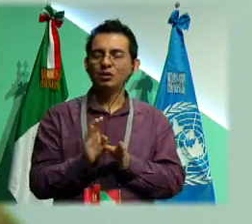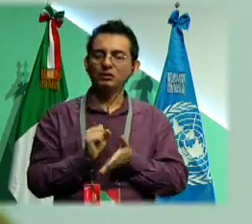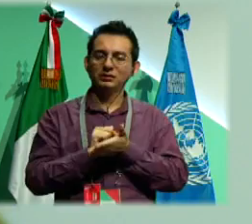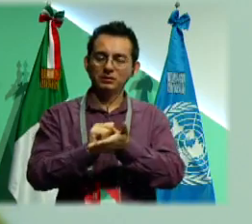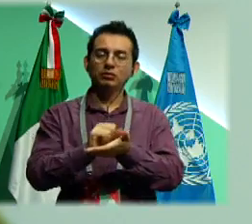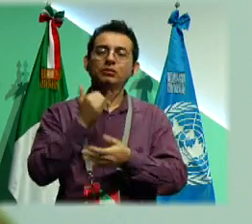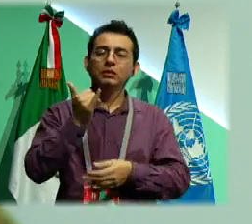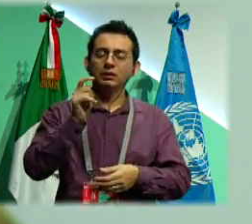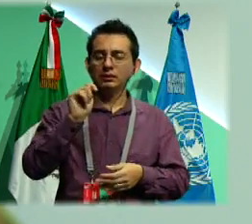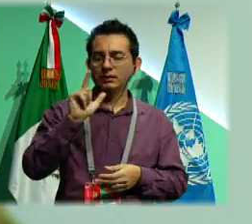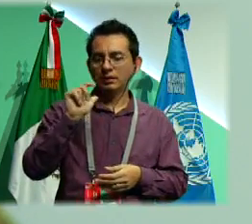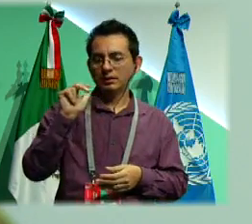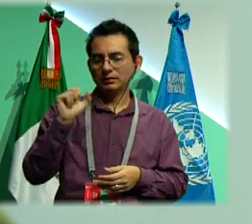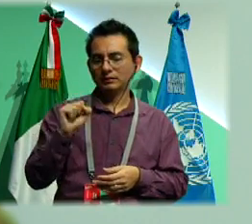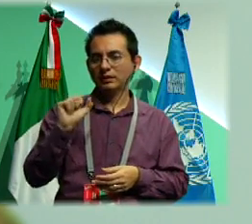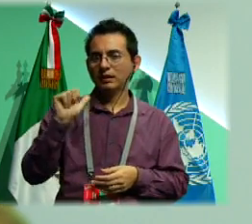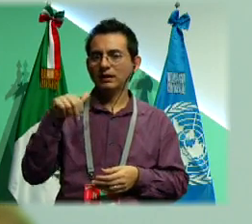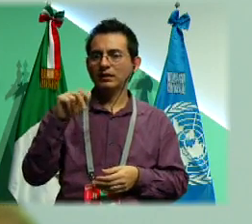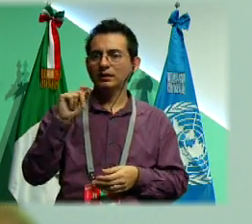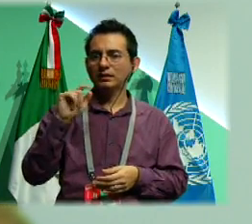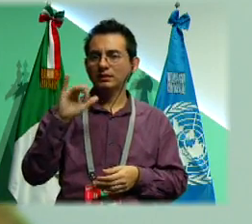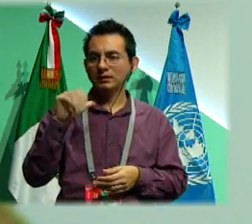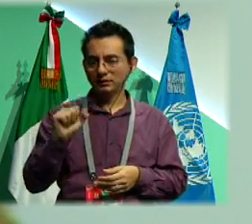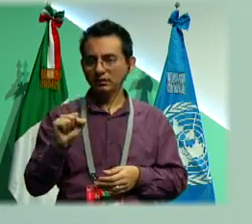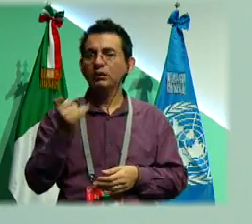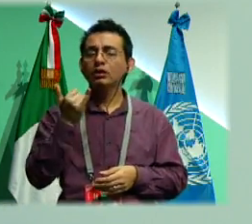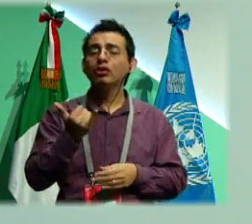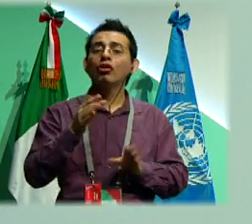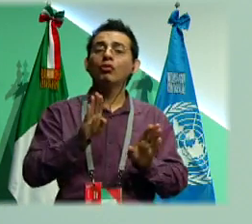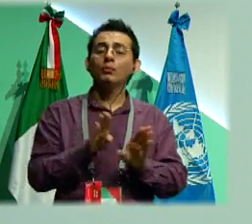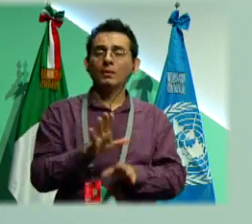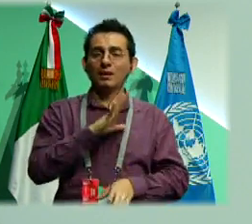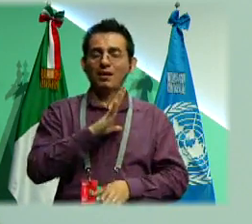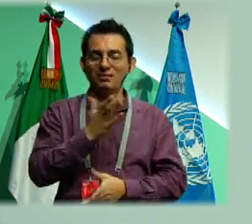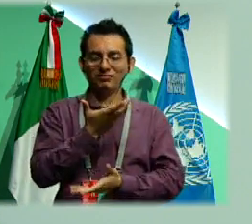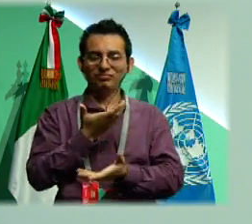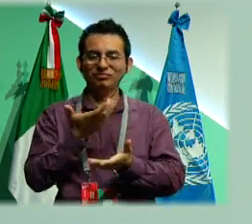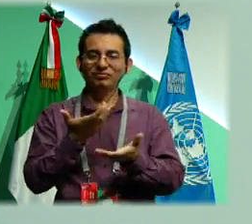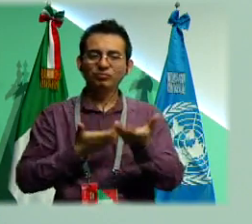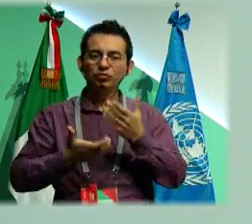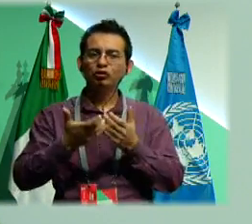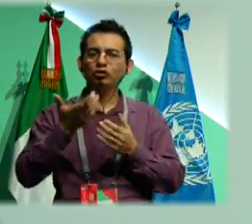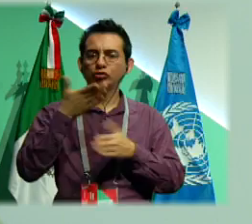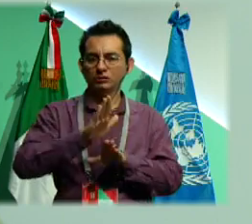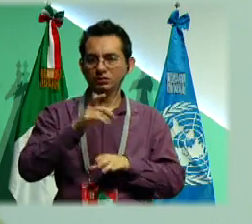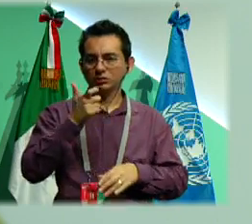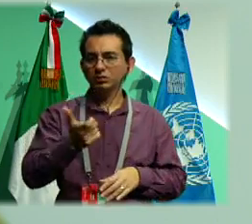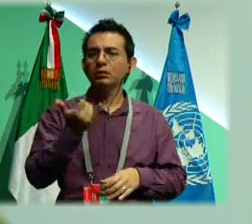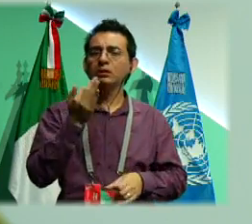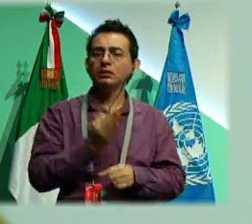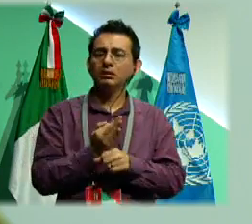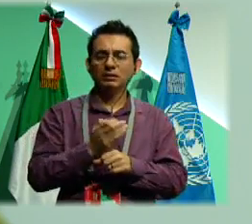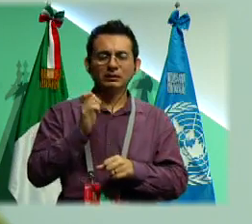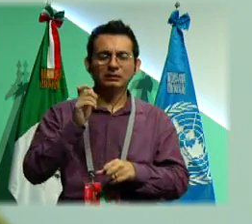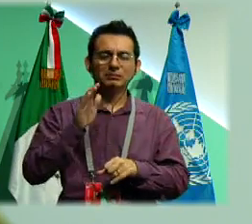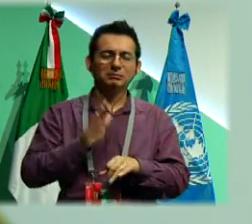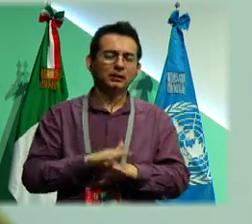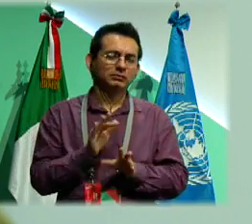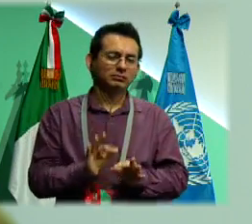les services, la TISA, l'Association pour le commerce et les investissements et l'Association économique intégrale